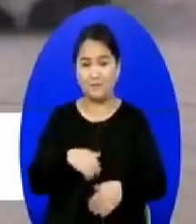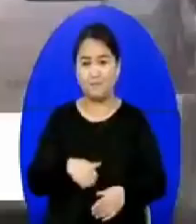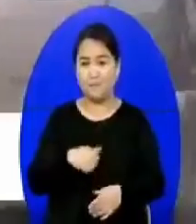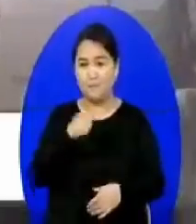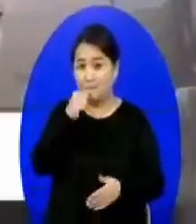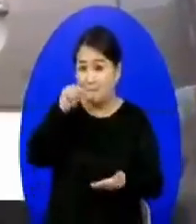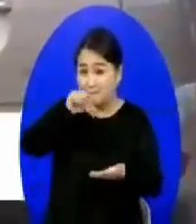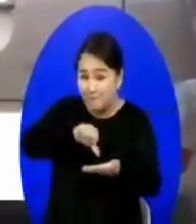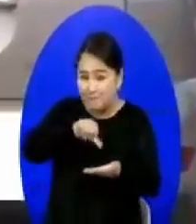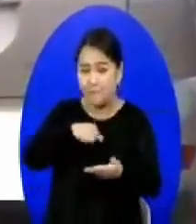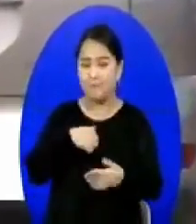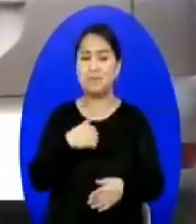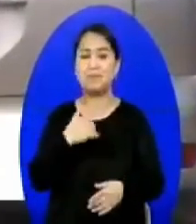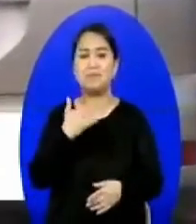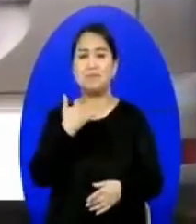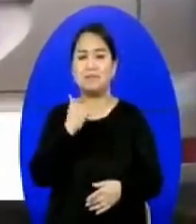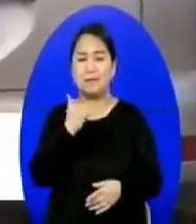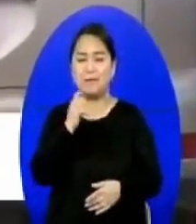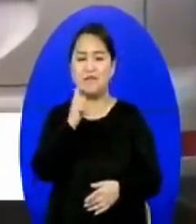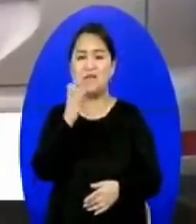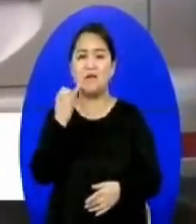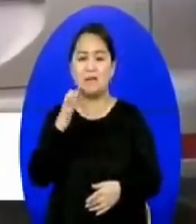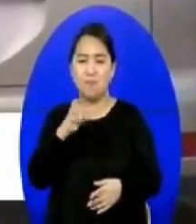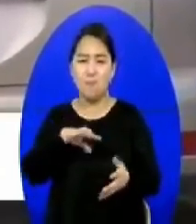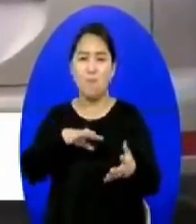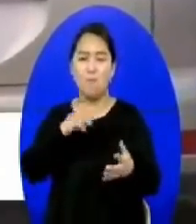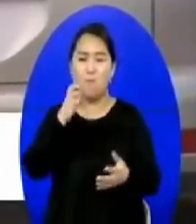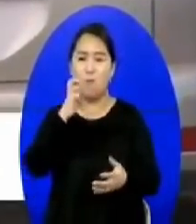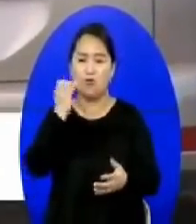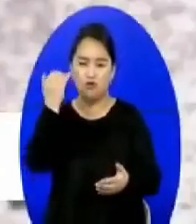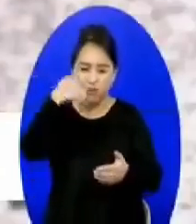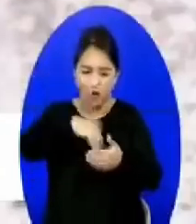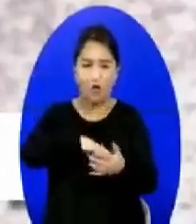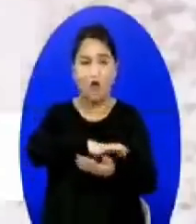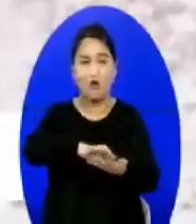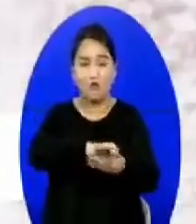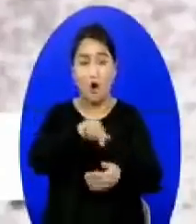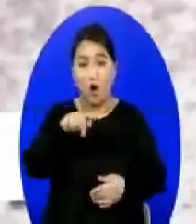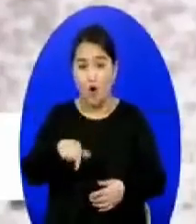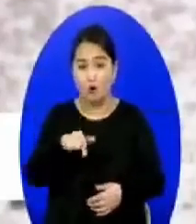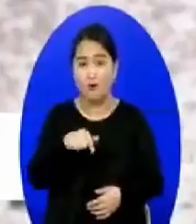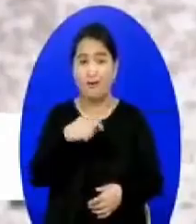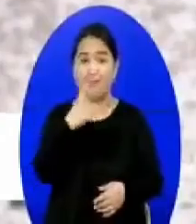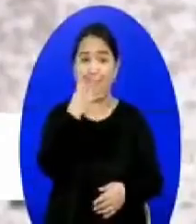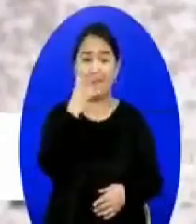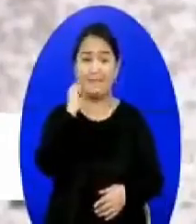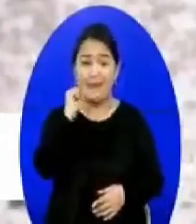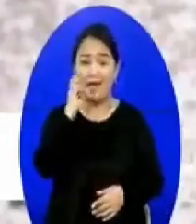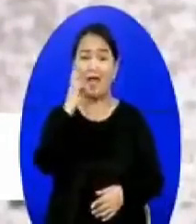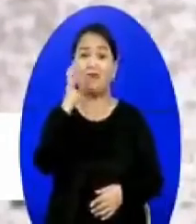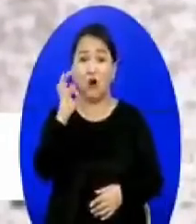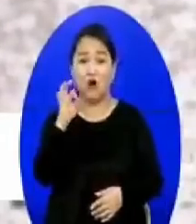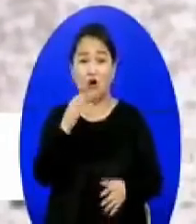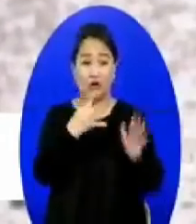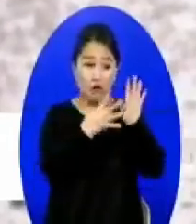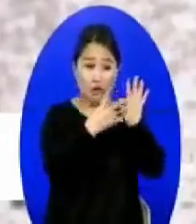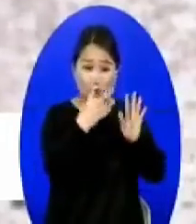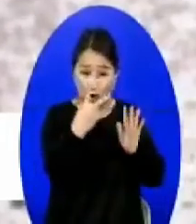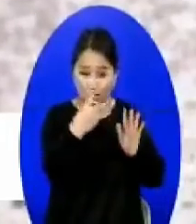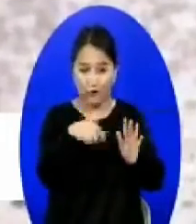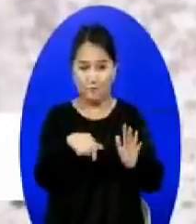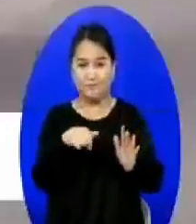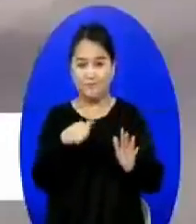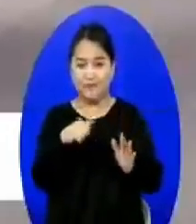бас тодорхой хэмжээний химийн элемент байна гэдэг дээр. За яг одоо хэрэглэгдэж байгаа нано 92 одоо бензиний шатхуун дээр авч үзэх юм бол одоо